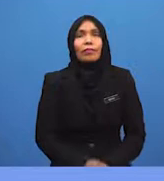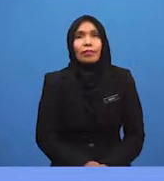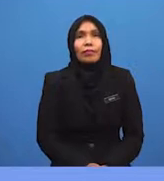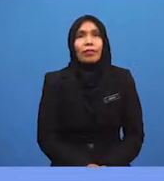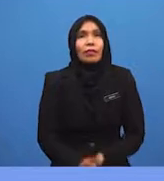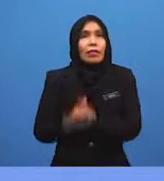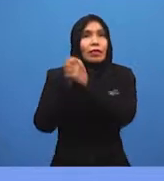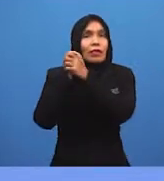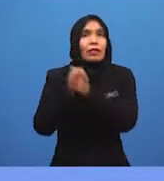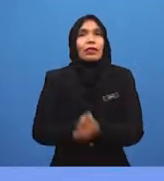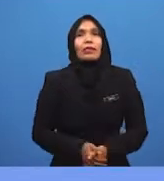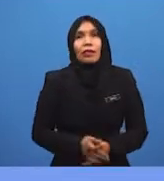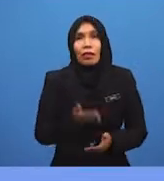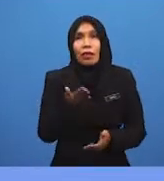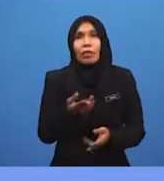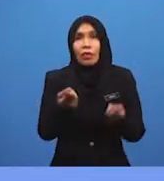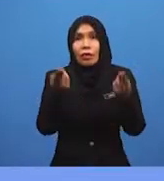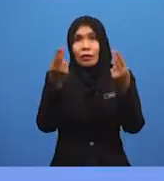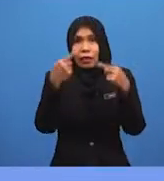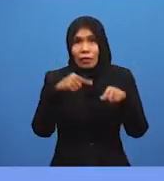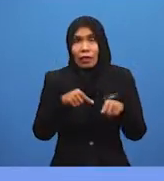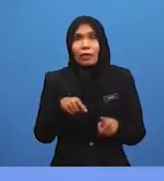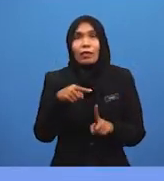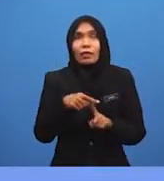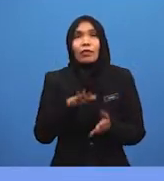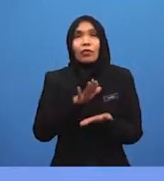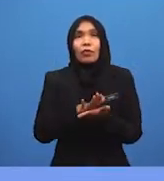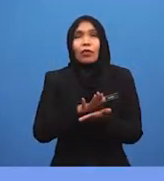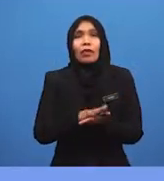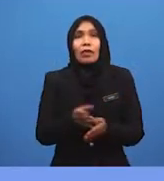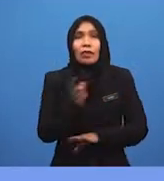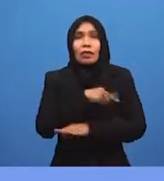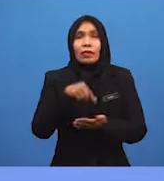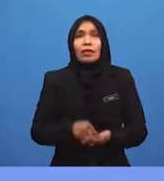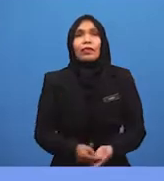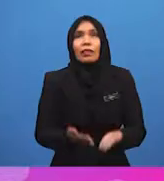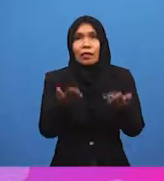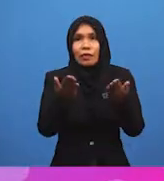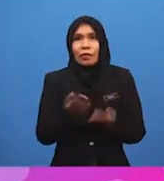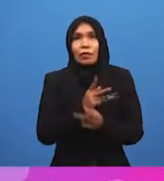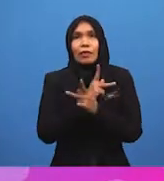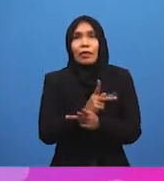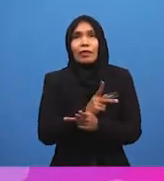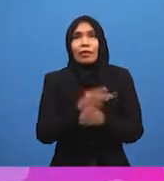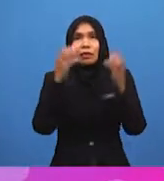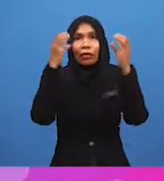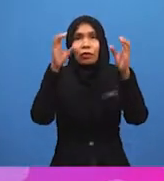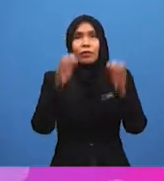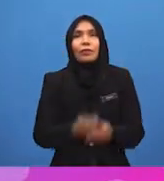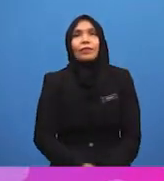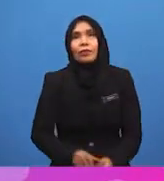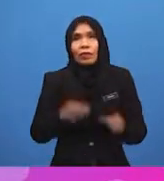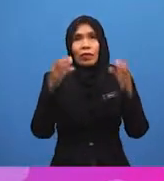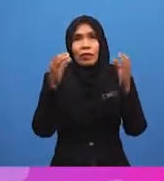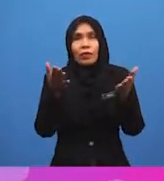Syabas, awak hadir ke sekolah hari ini. Terima kasih, cikgu. Cikgu nak tanya beberapa